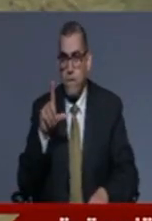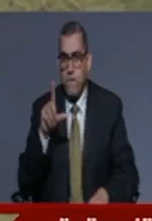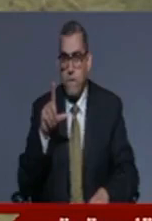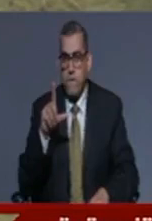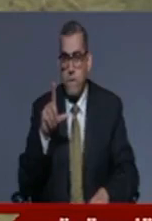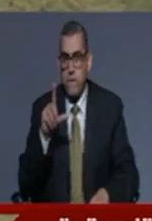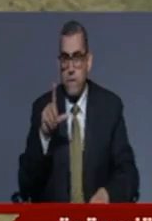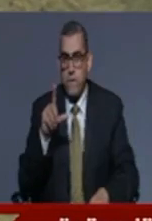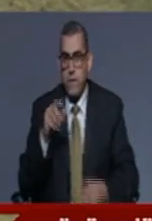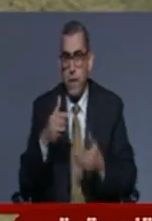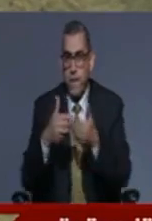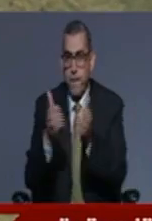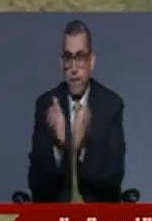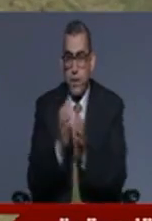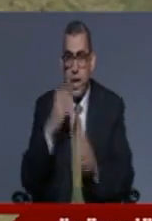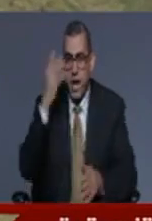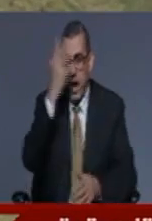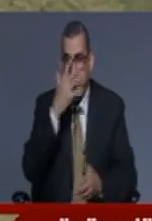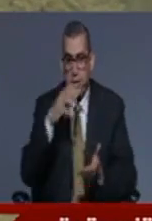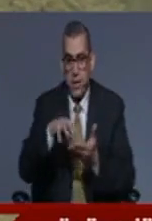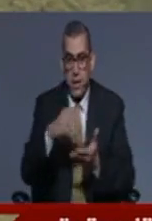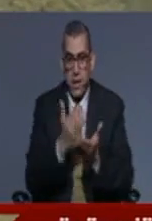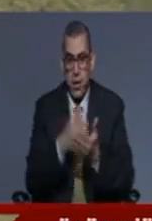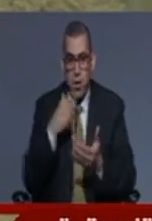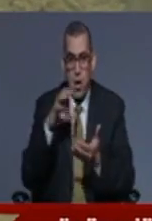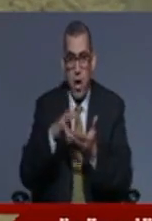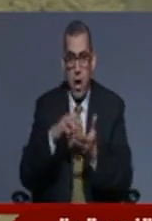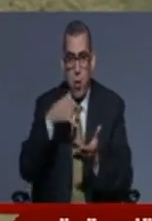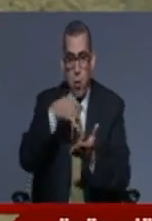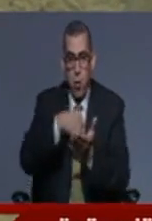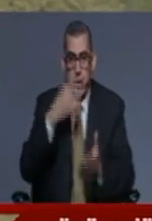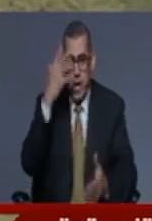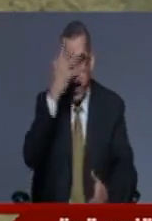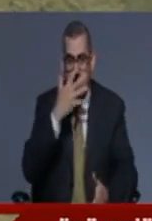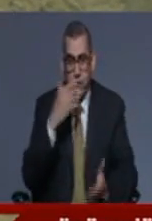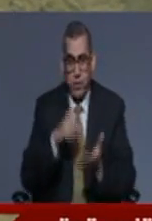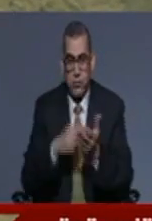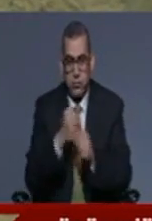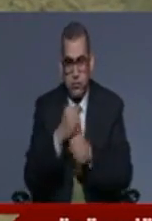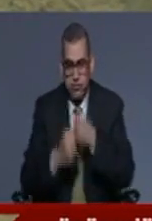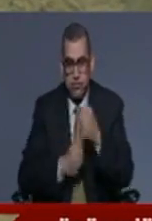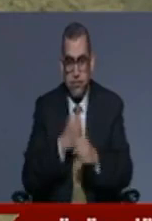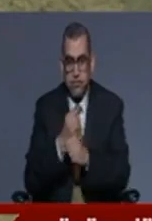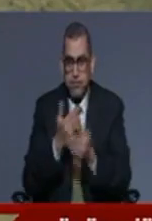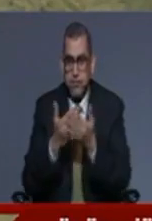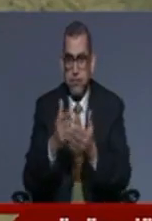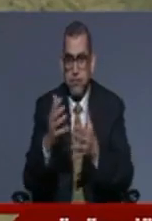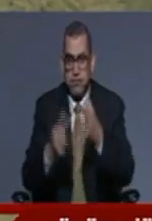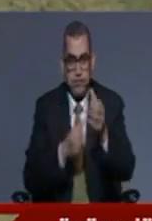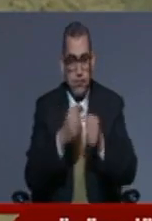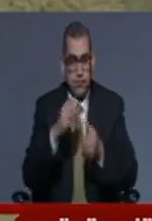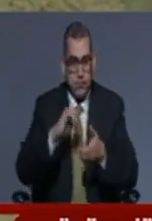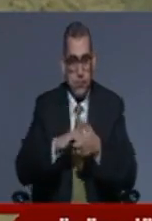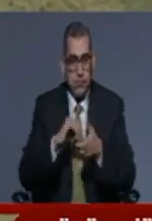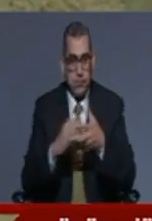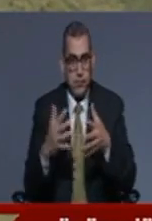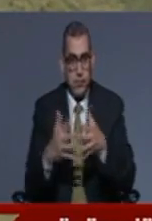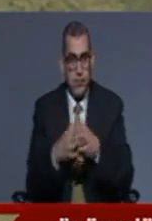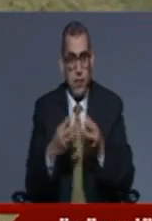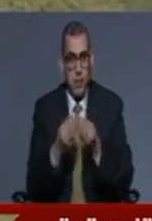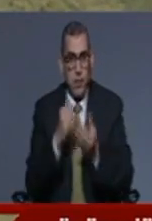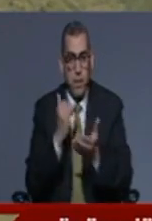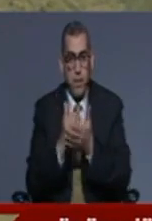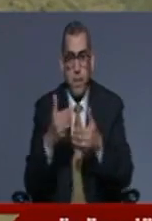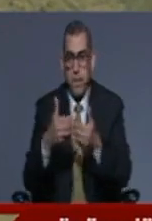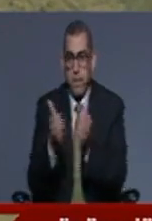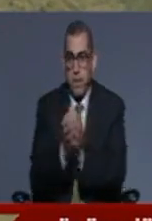المجموعة الاقتصادية الإقليمية لدول وسط أفريقيا لجهوده في قيادة التعاون بين المجموعات